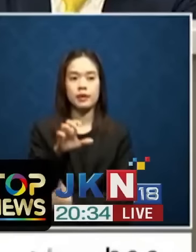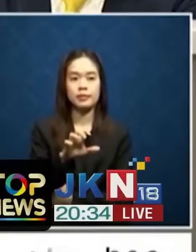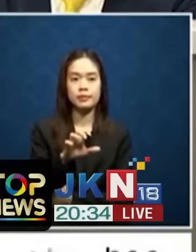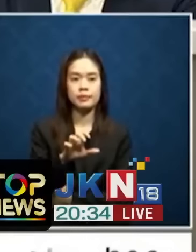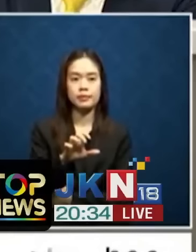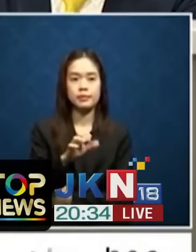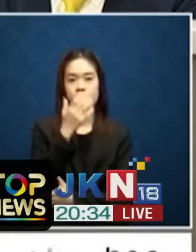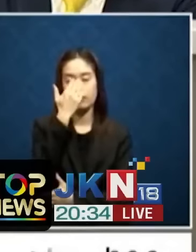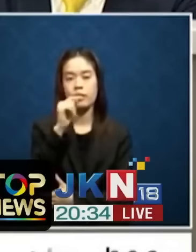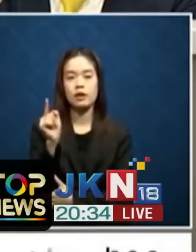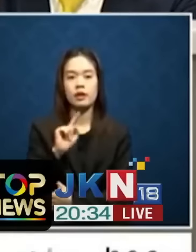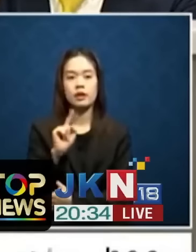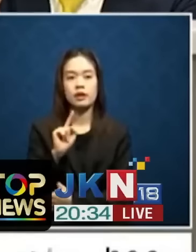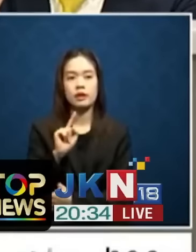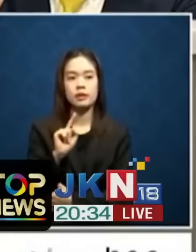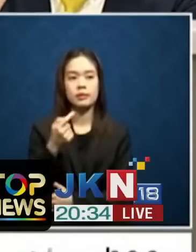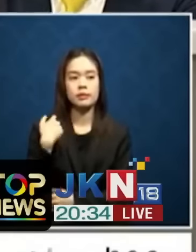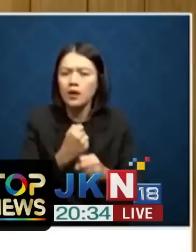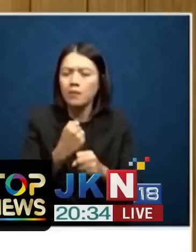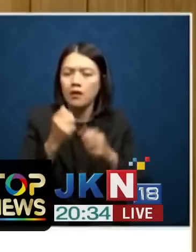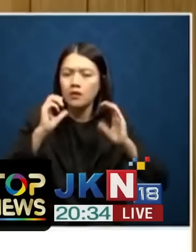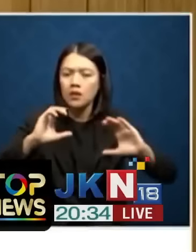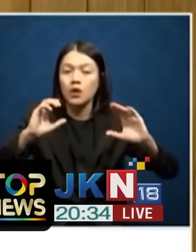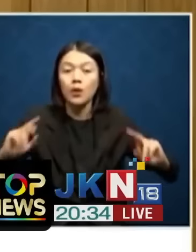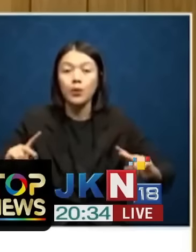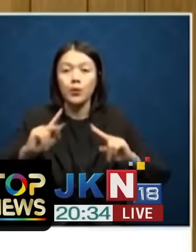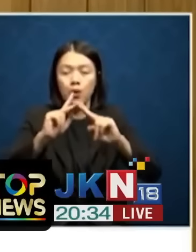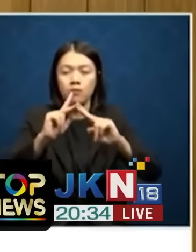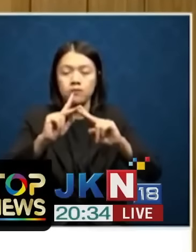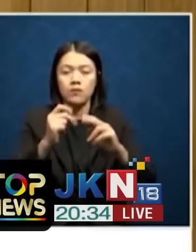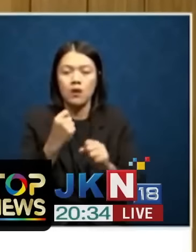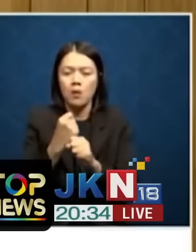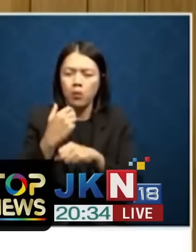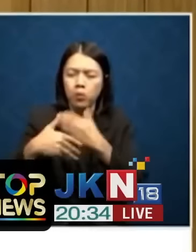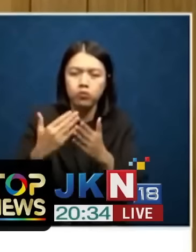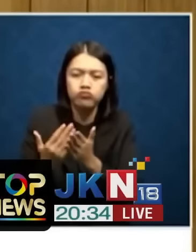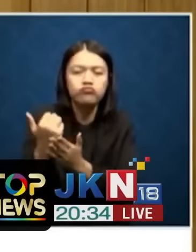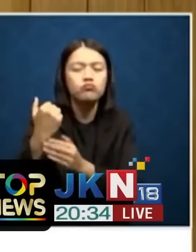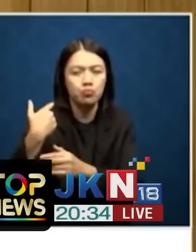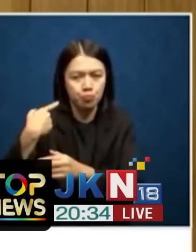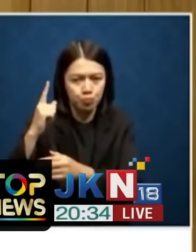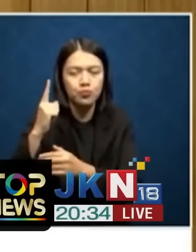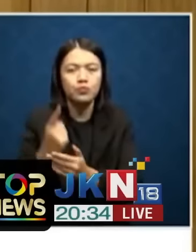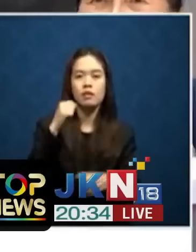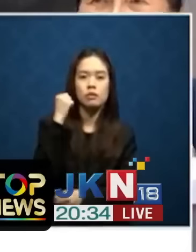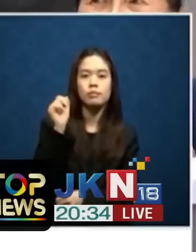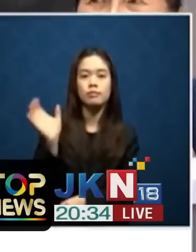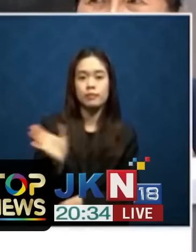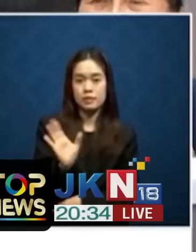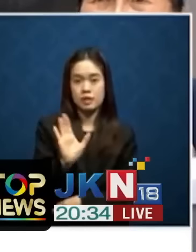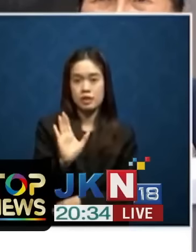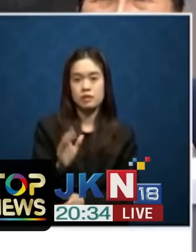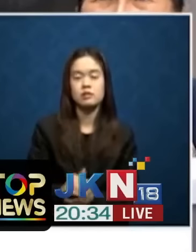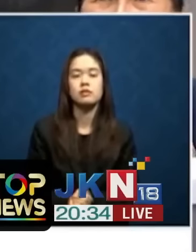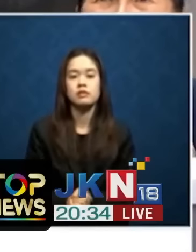มันจี๊ดเลยมันพุ่งจี๊ดไปที่ประธานวุฒิสภาตอนนั้นนะท่านถึงกับน้ำตาร่วงเกิดซึ้ง